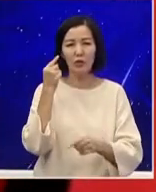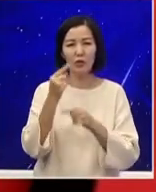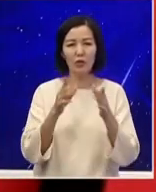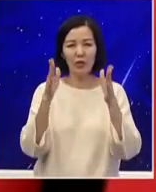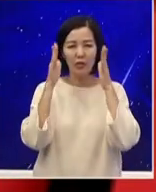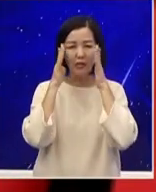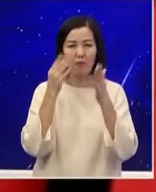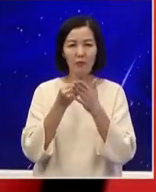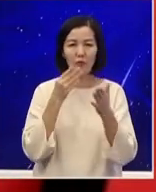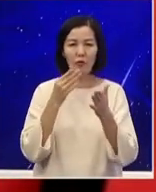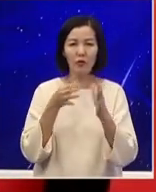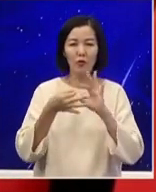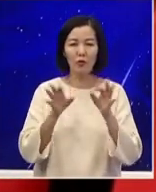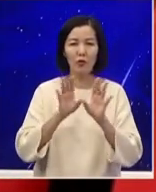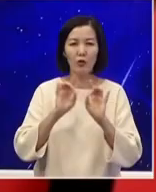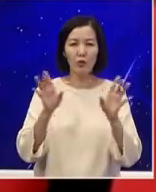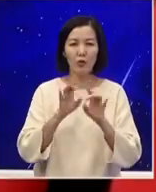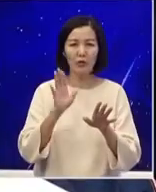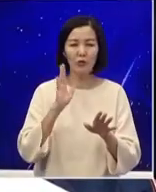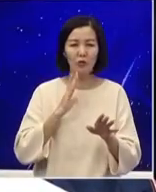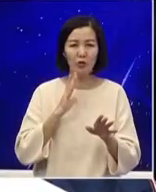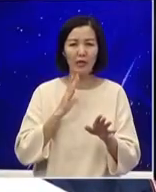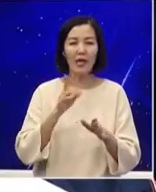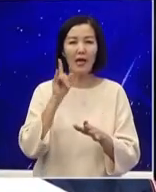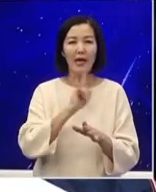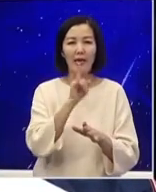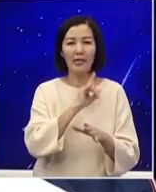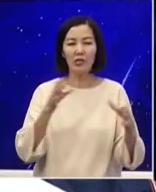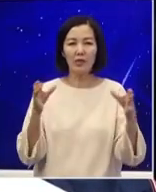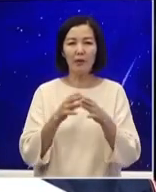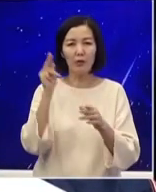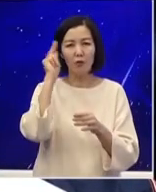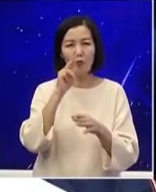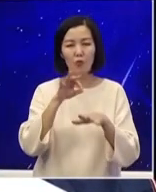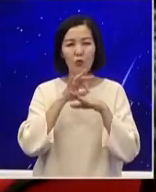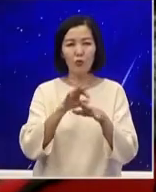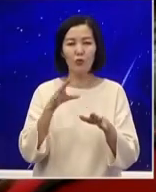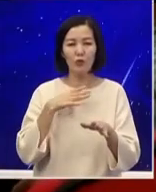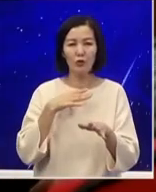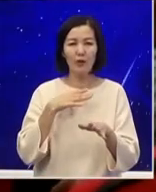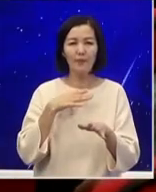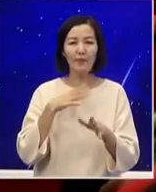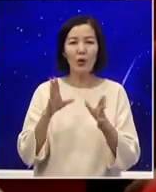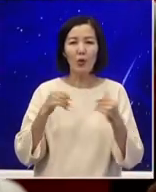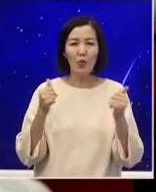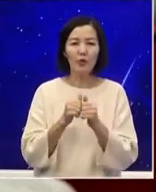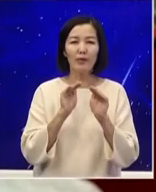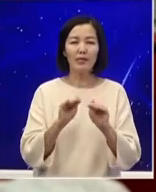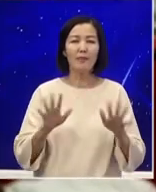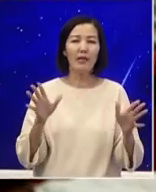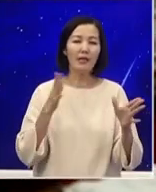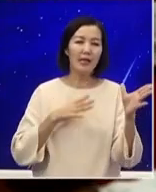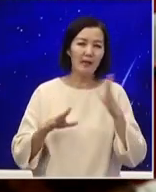ислам құндылықтары жайлы ұлттық руханият турасында түсіндірілді. Әйелдер жамағаты мен оқыту курсы да өтті.